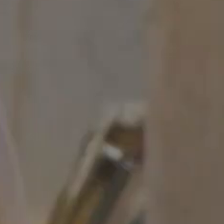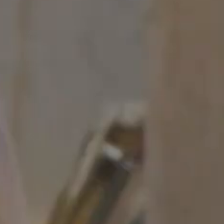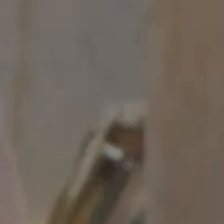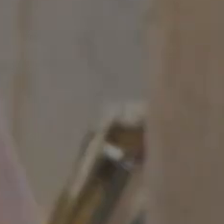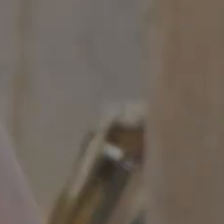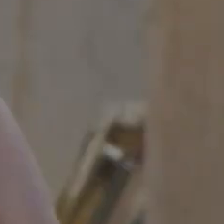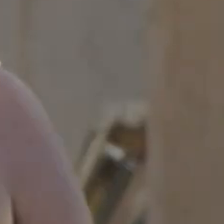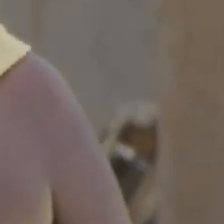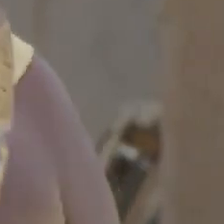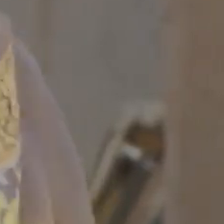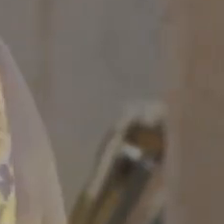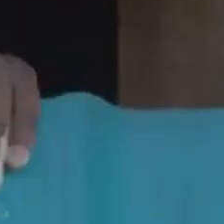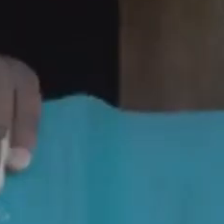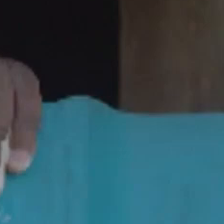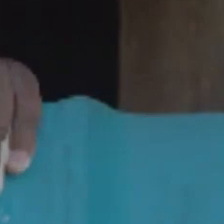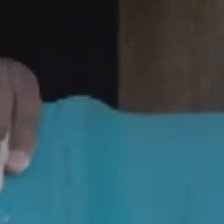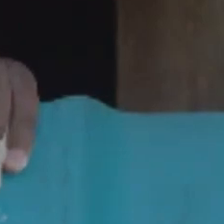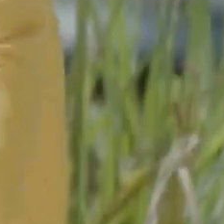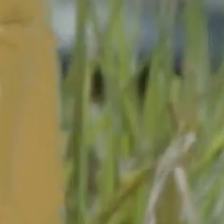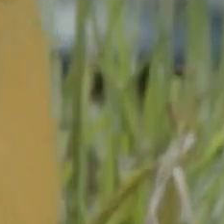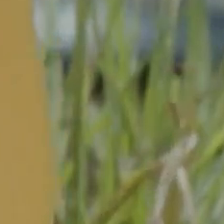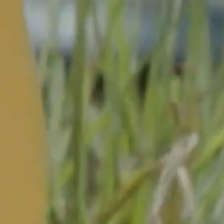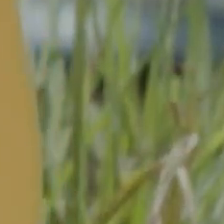gusa? Afite abana bane bose mu cyaro.